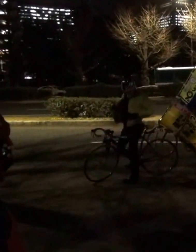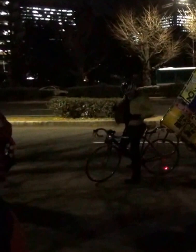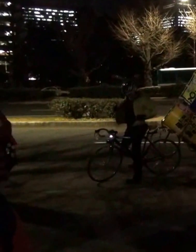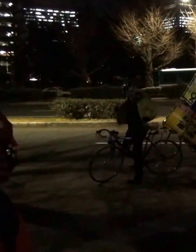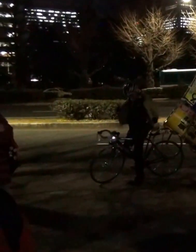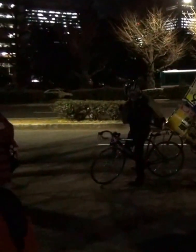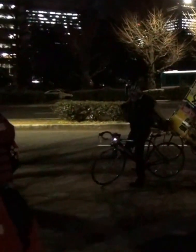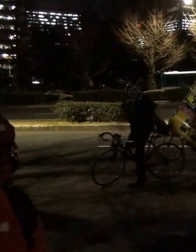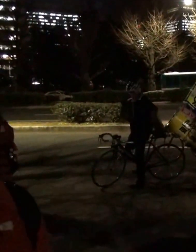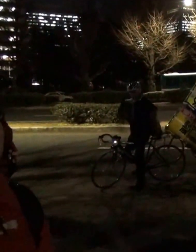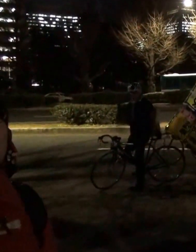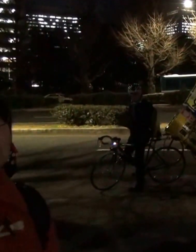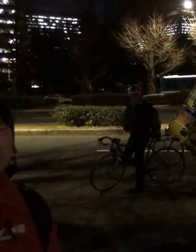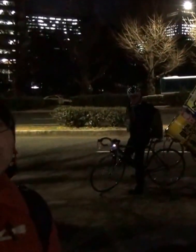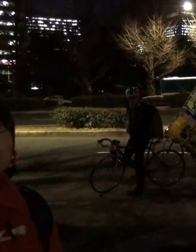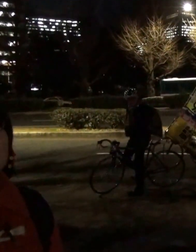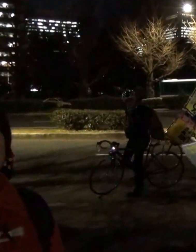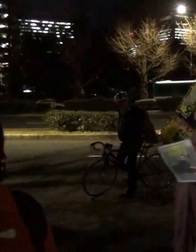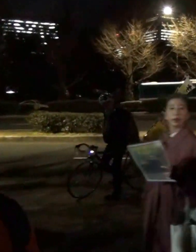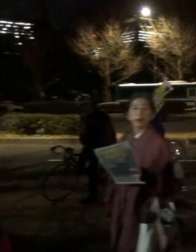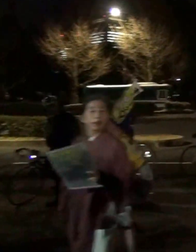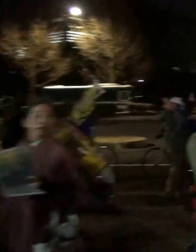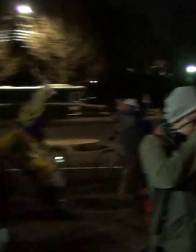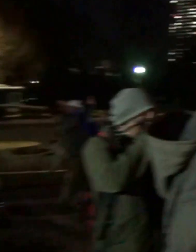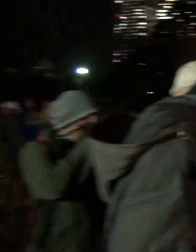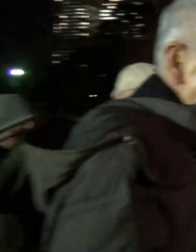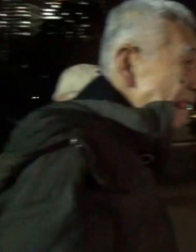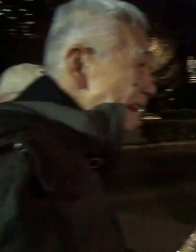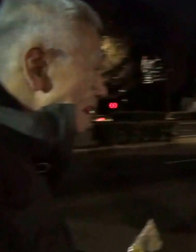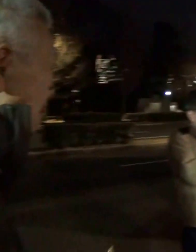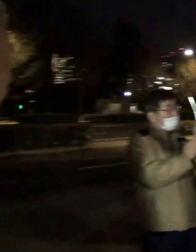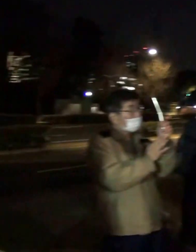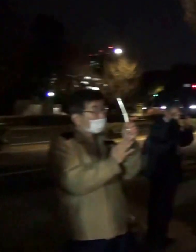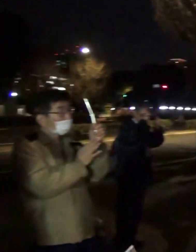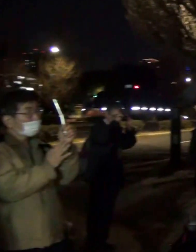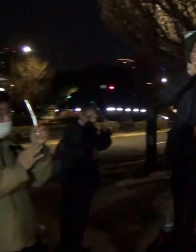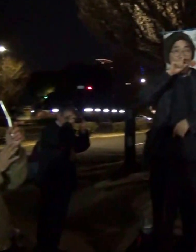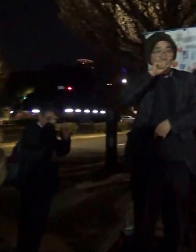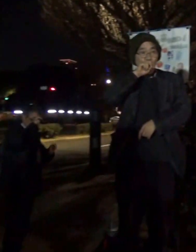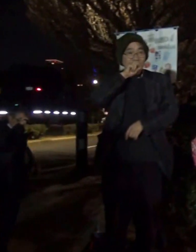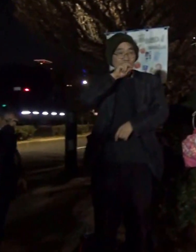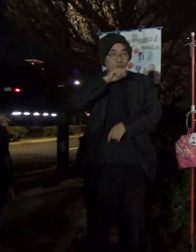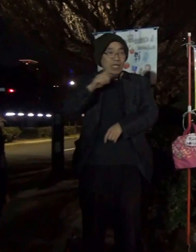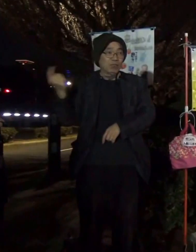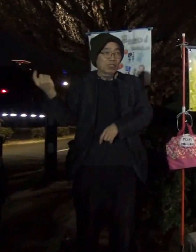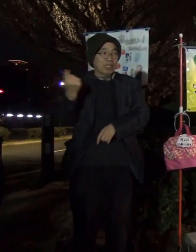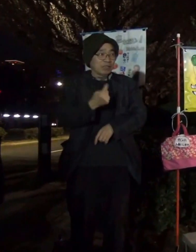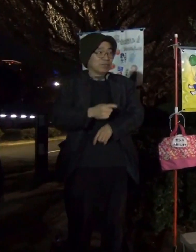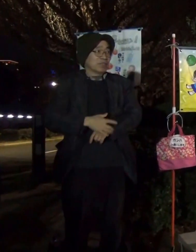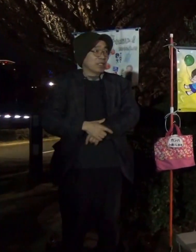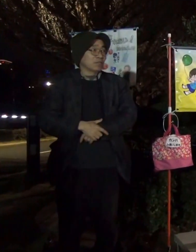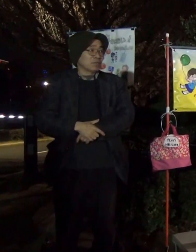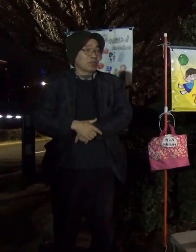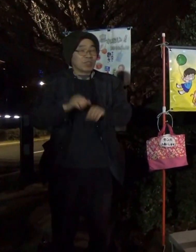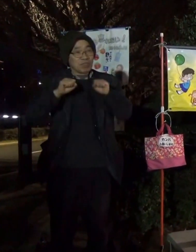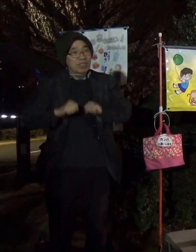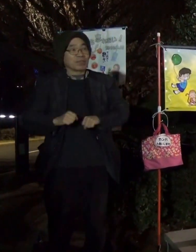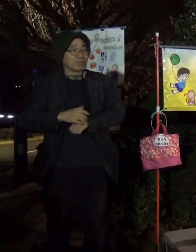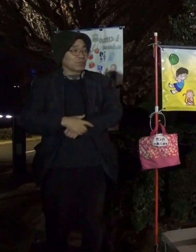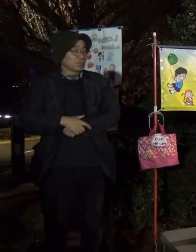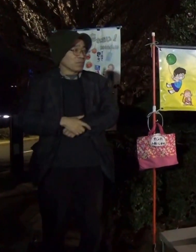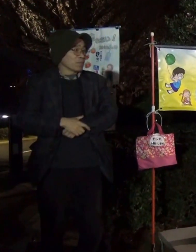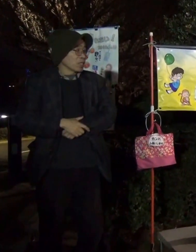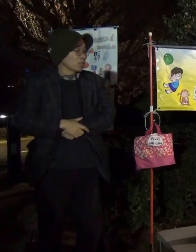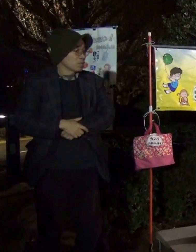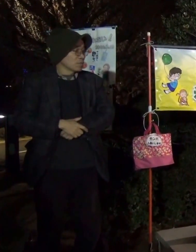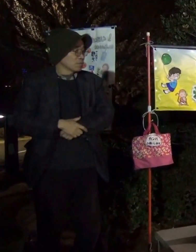そう、今日ね、岐阜からも来てくださってる女性もいて ね、 岐阜からもね、 嬉しいんです。 そうなんです、 はい、 あ、ちょっと先にね、 落とし物。 そ